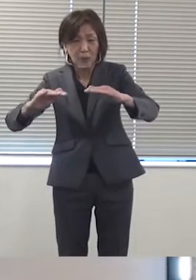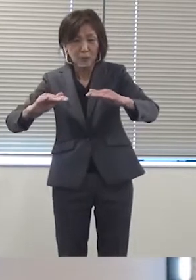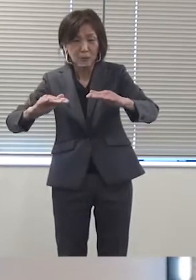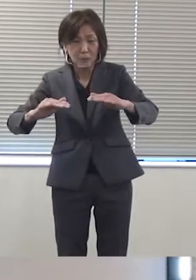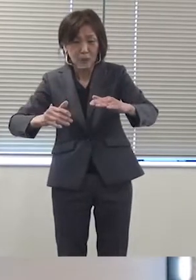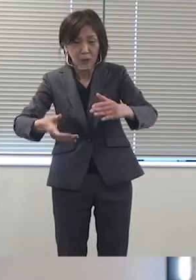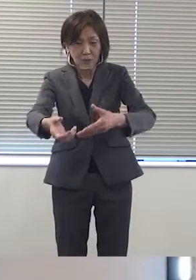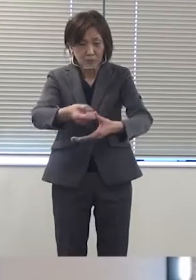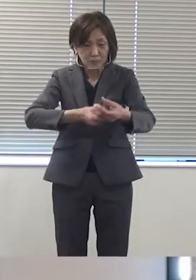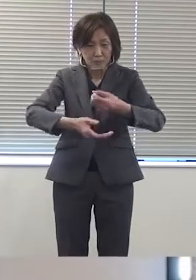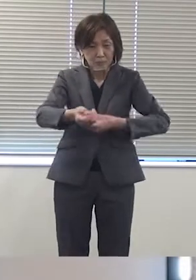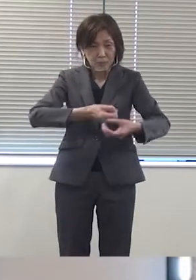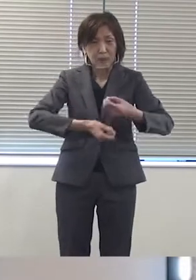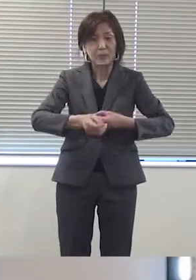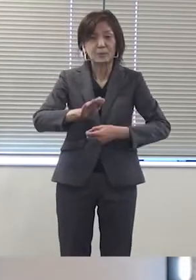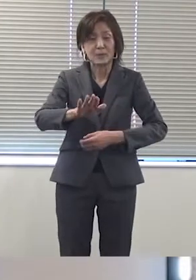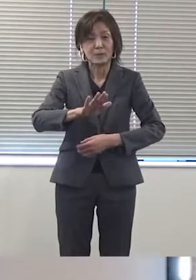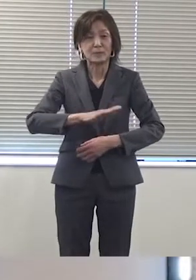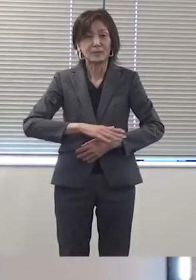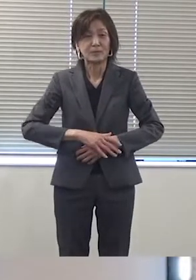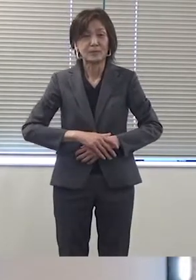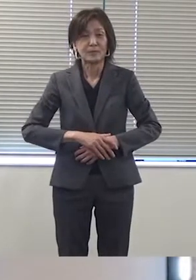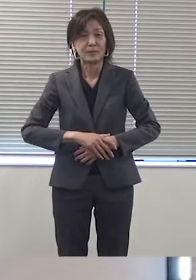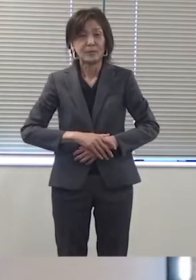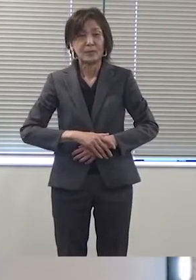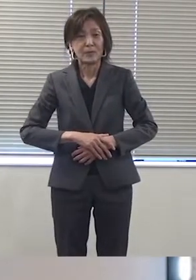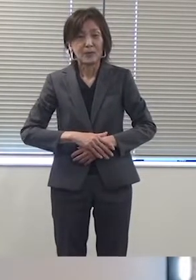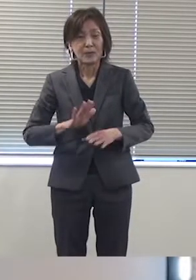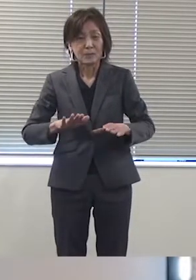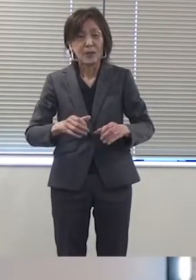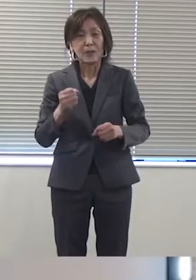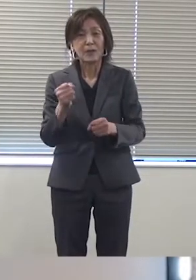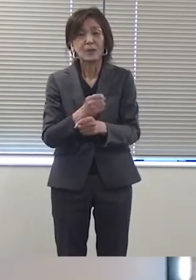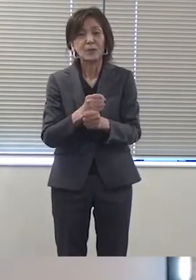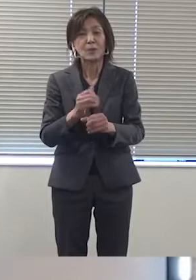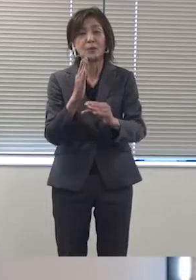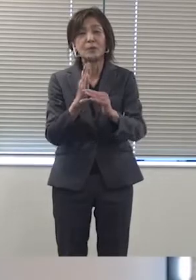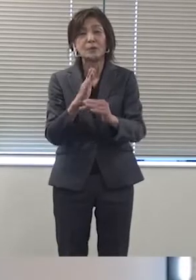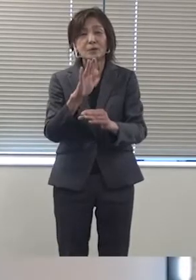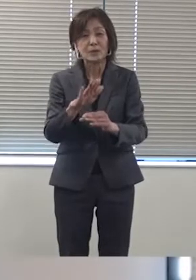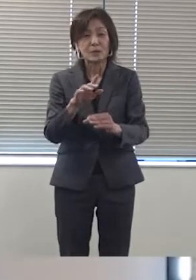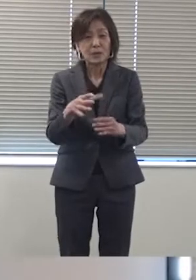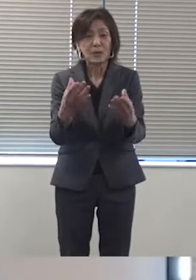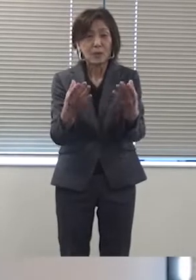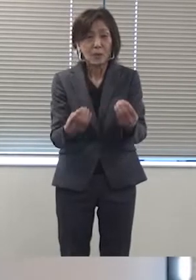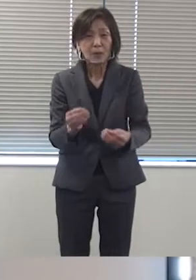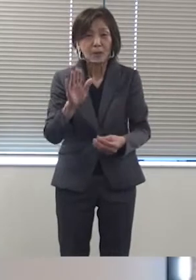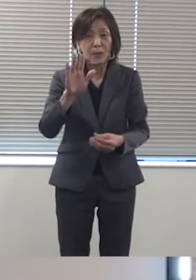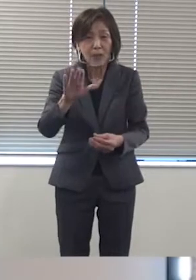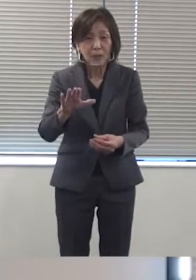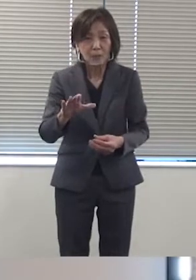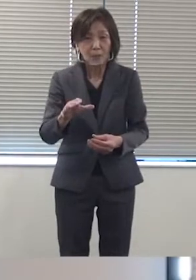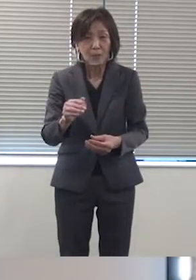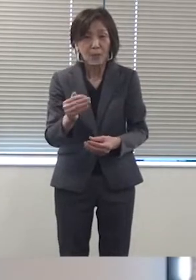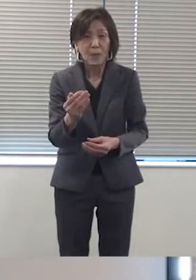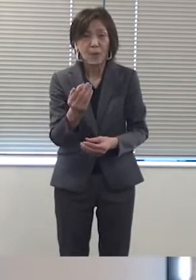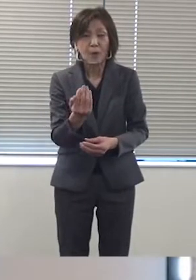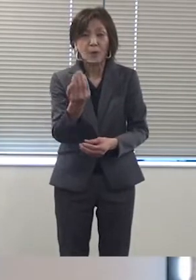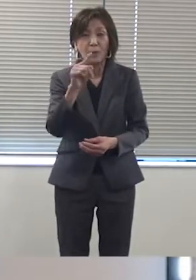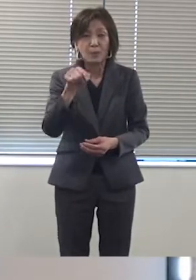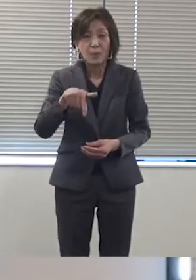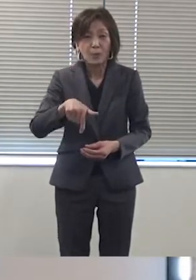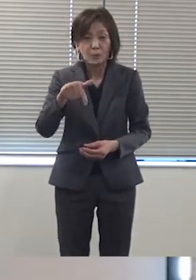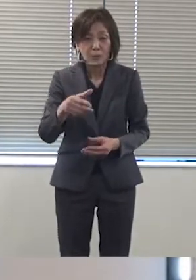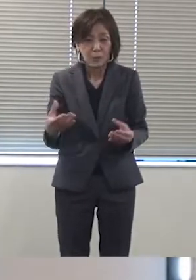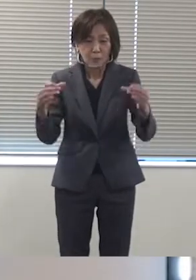ので、今土木工事をやっております。で、土木工事が完了しますとポンプを入れますので、令和8年度からの給与を開